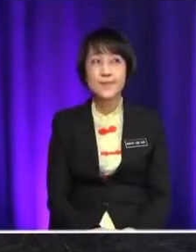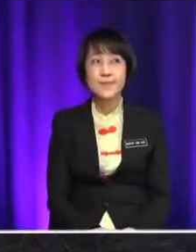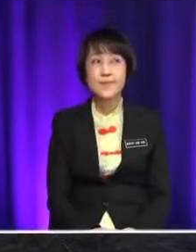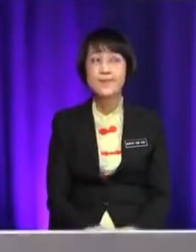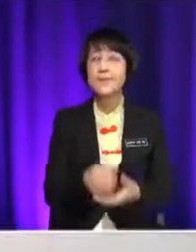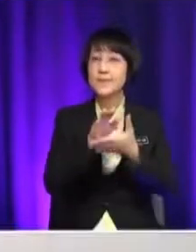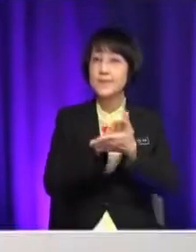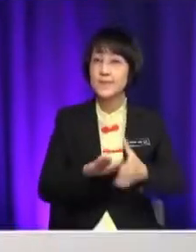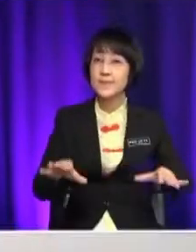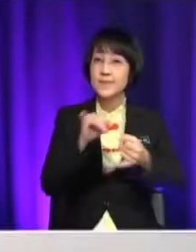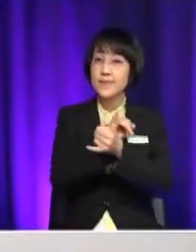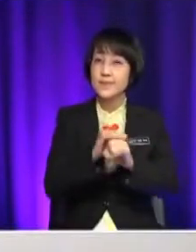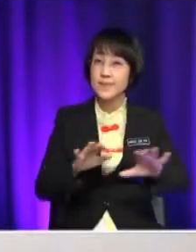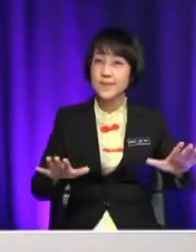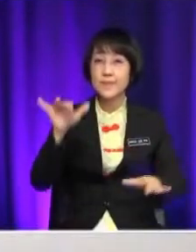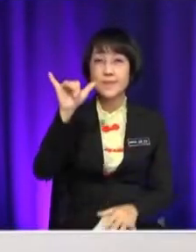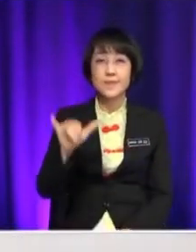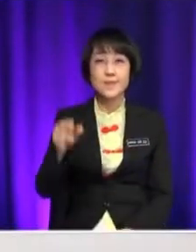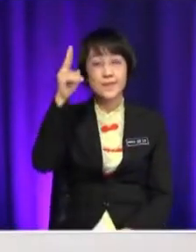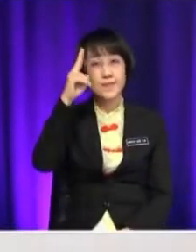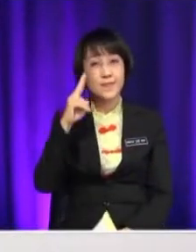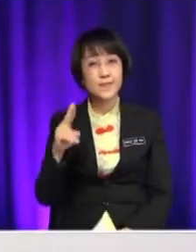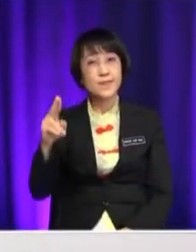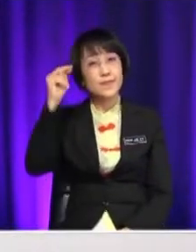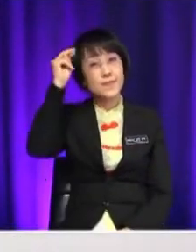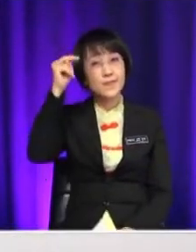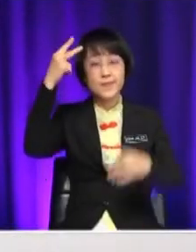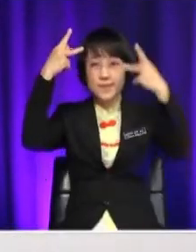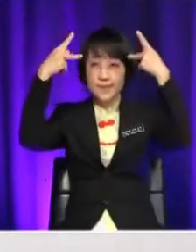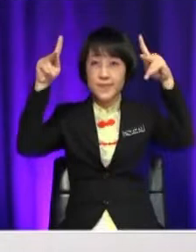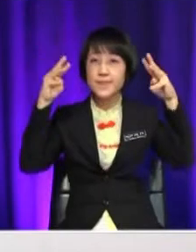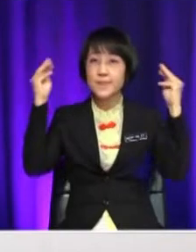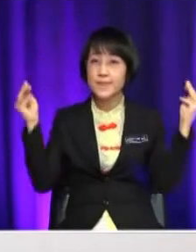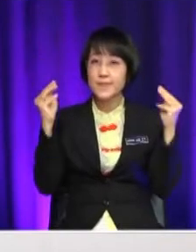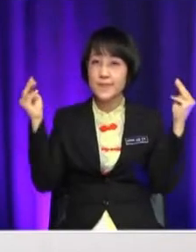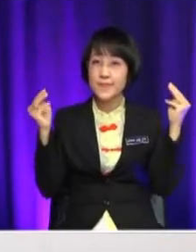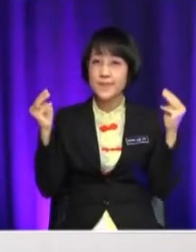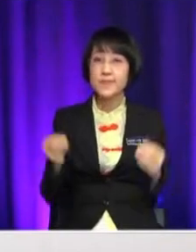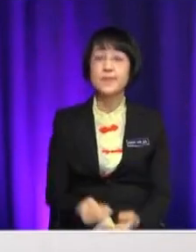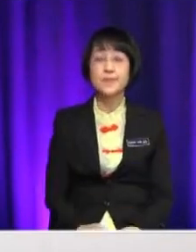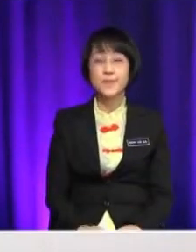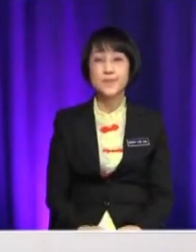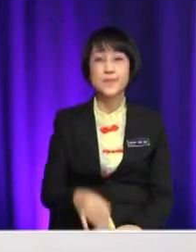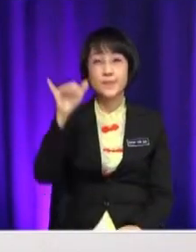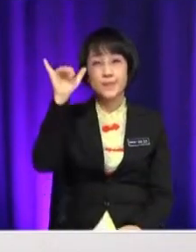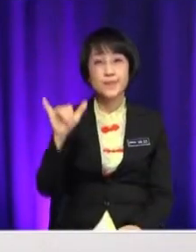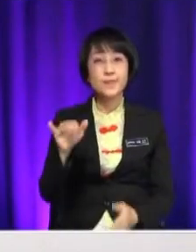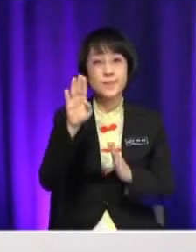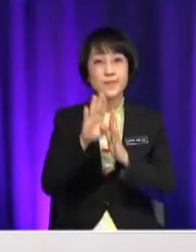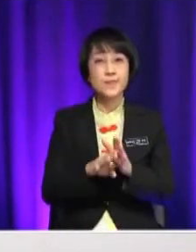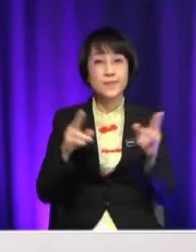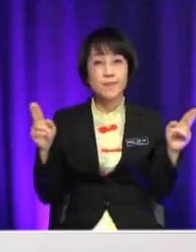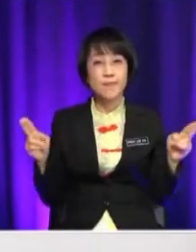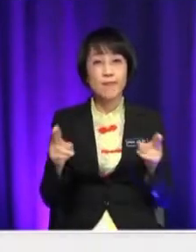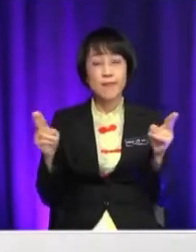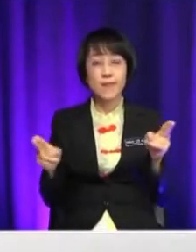Salam sejahtera kepada yang dihormati Tuan Pengerusi Majlis Yang Berusaha, Tuan Pengetua, Encik